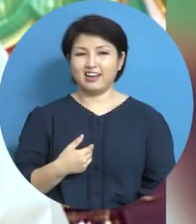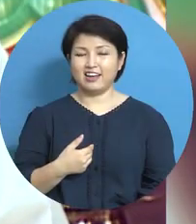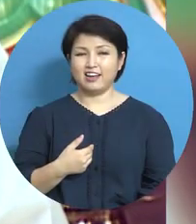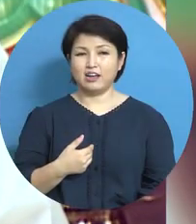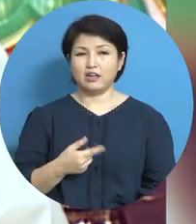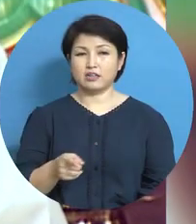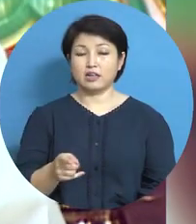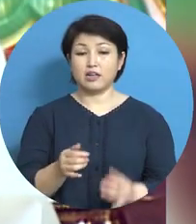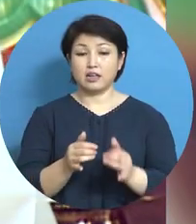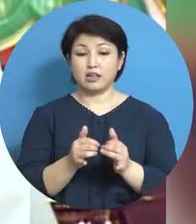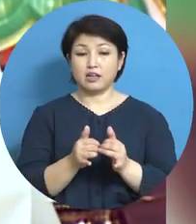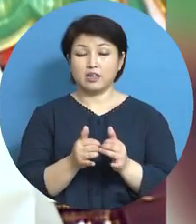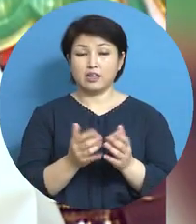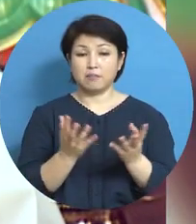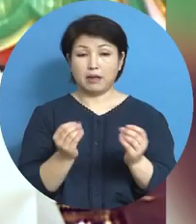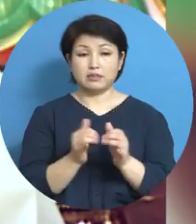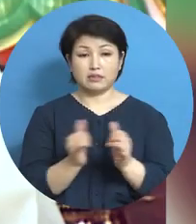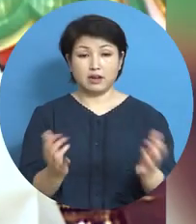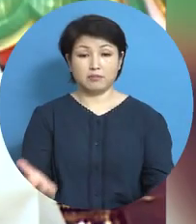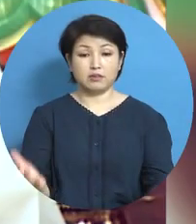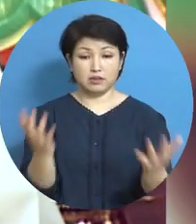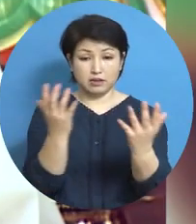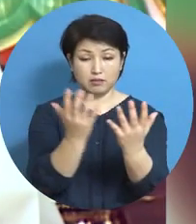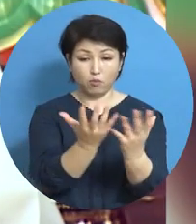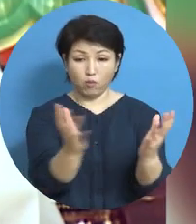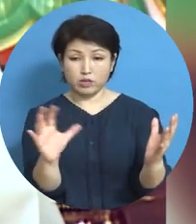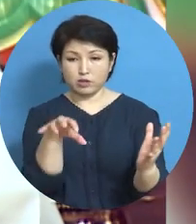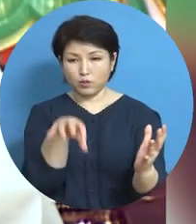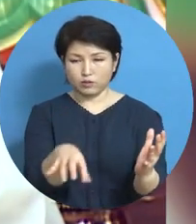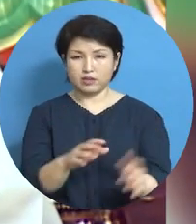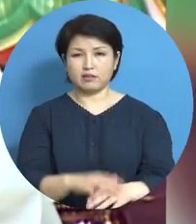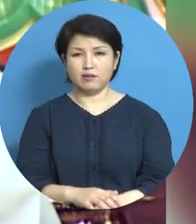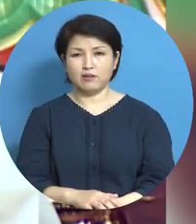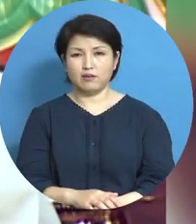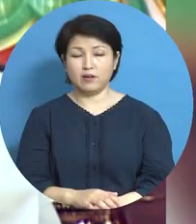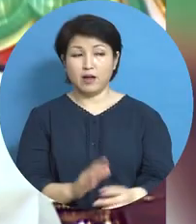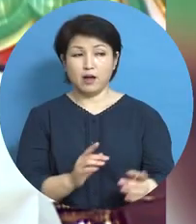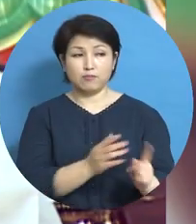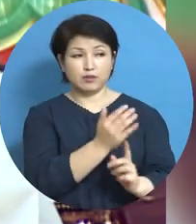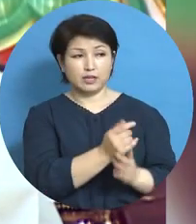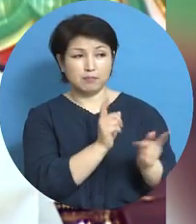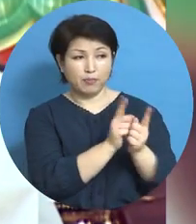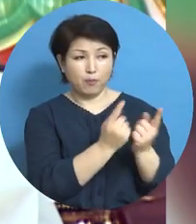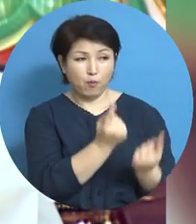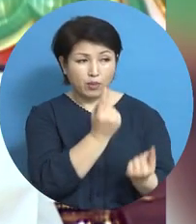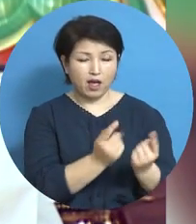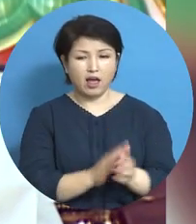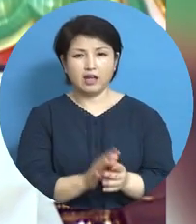자리에서 만나는 것보다 혼자 만나는 게 더 좋았는지 안 그러면 수다타 장자가